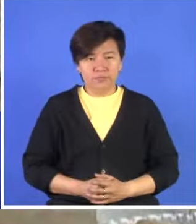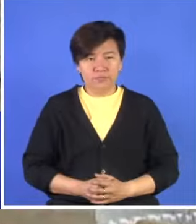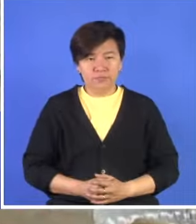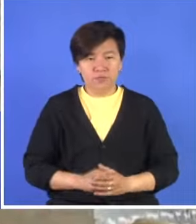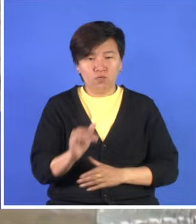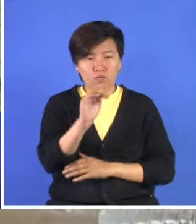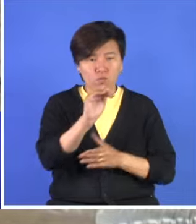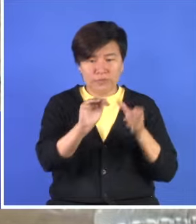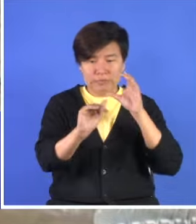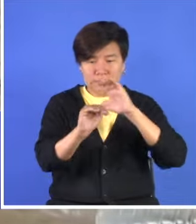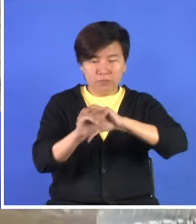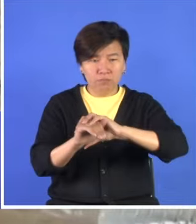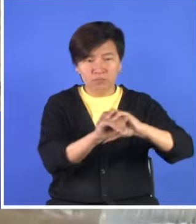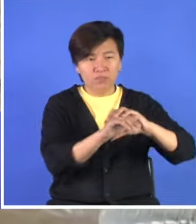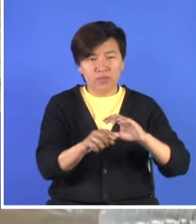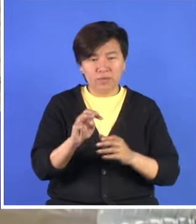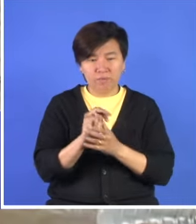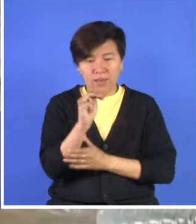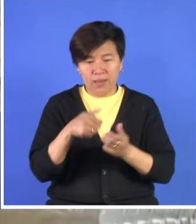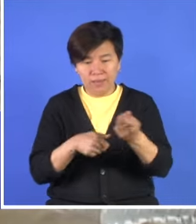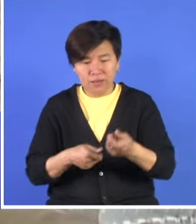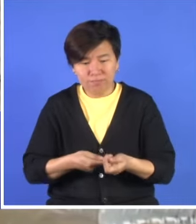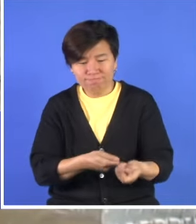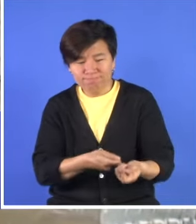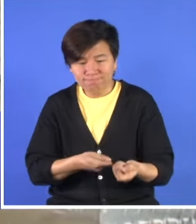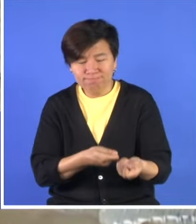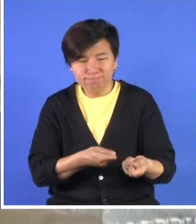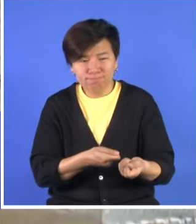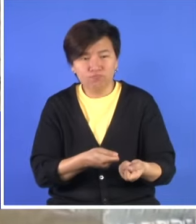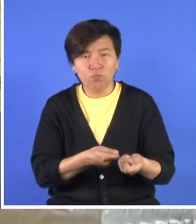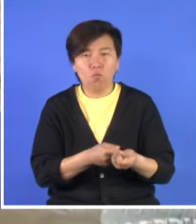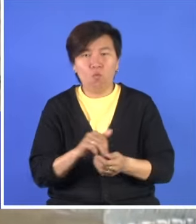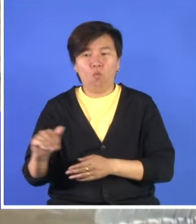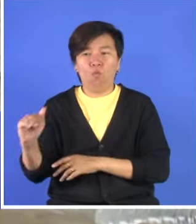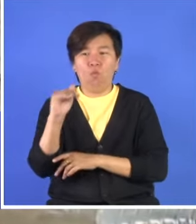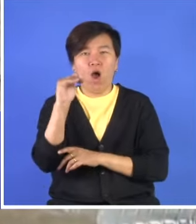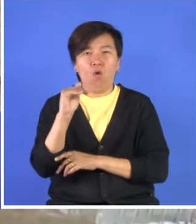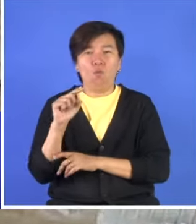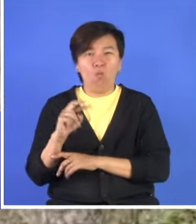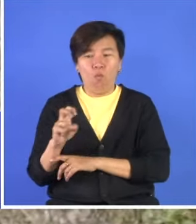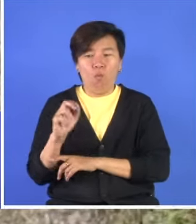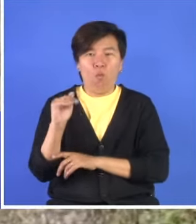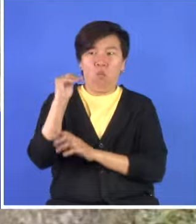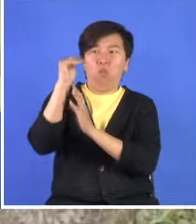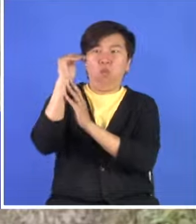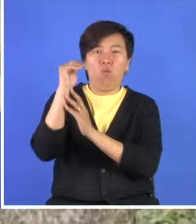จริงๆฮะนะครับเอาไม้เนี่ยไปแย่แล้วก็ไปคล้องขึ้นมางูเห่าฮะยาวเกือบ2เมตร